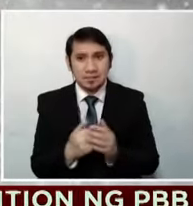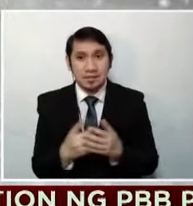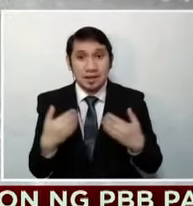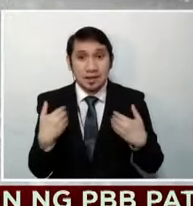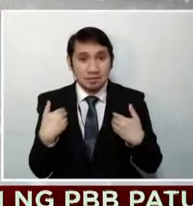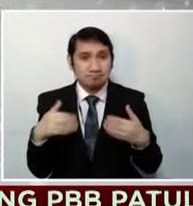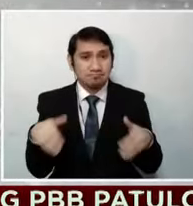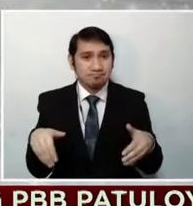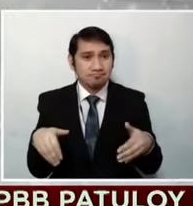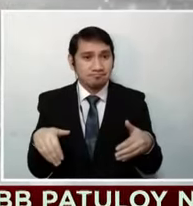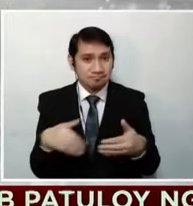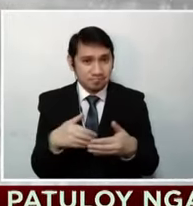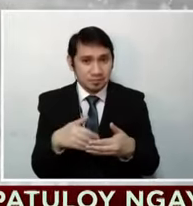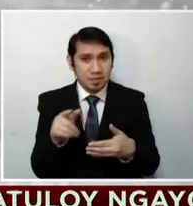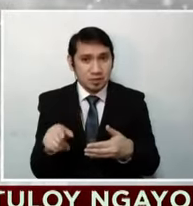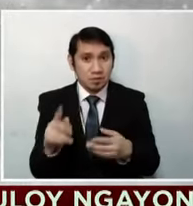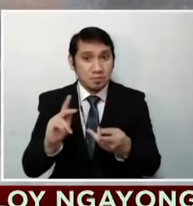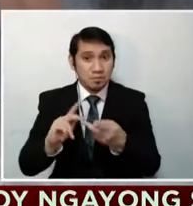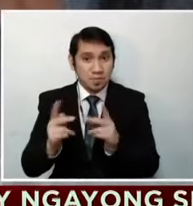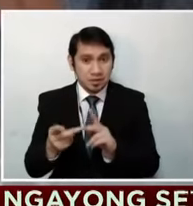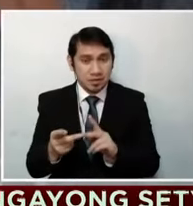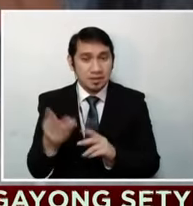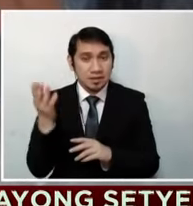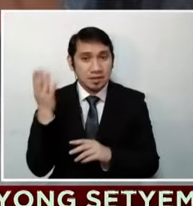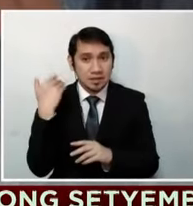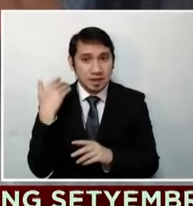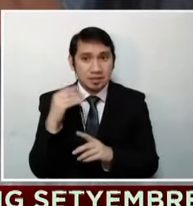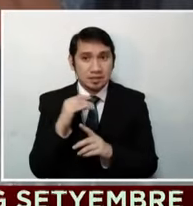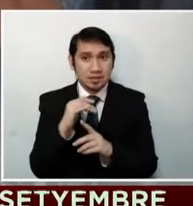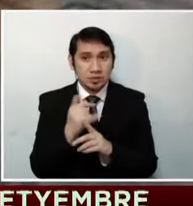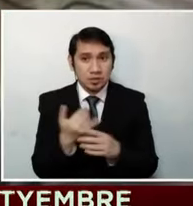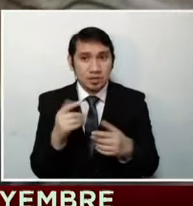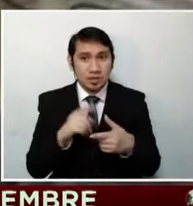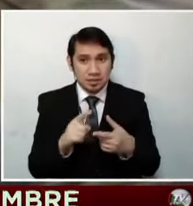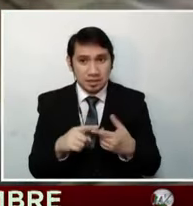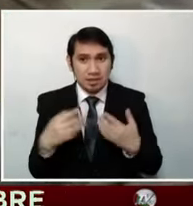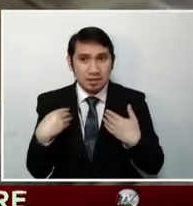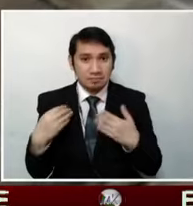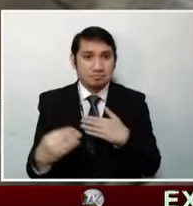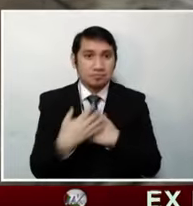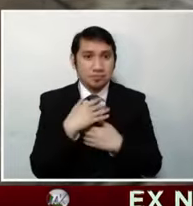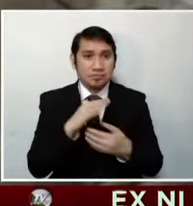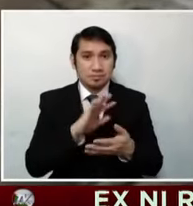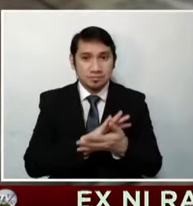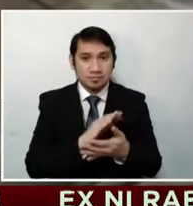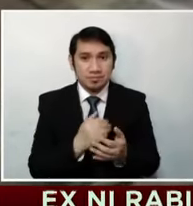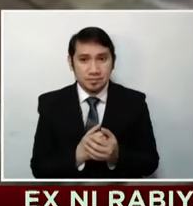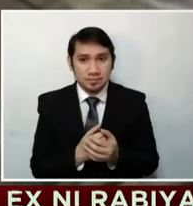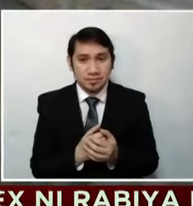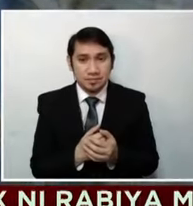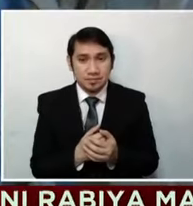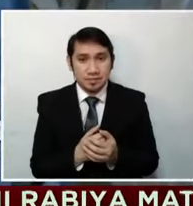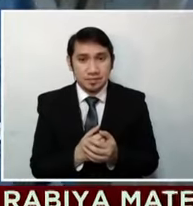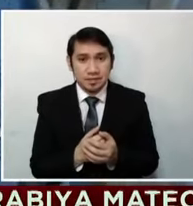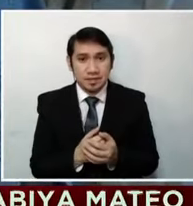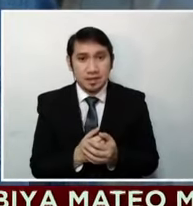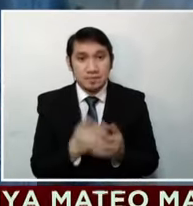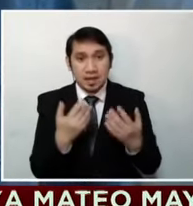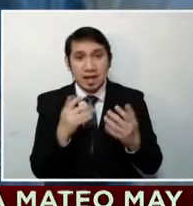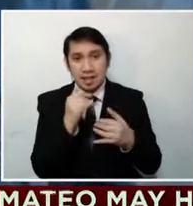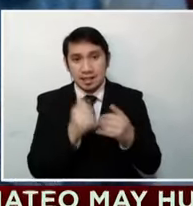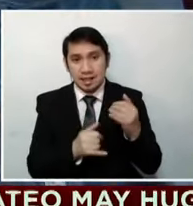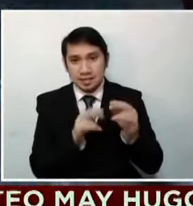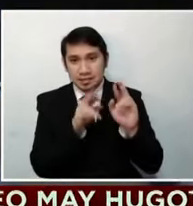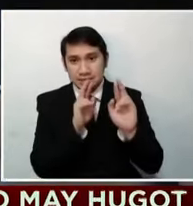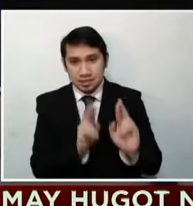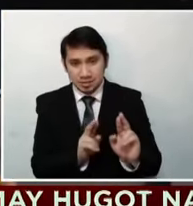niya si Jason Vicente sa Amerika noong Hulyo bago siya nagkasakit ng COVID. Itatakda pa ang huling saludo kay Isaac pagdating ng